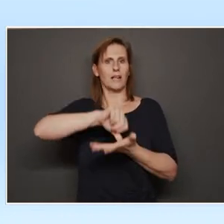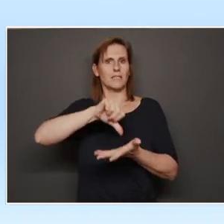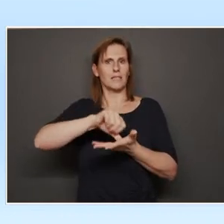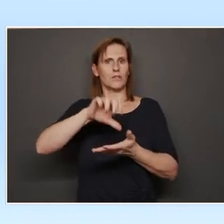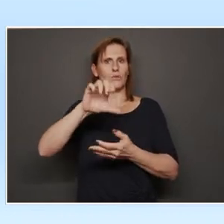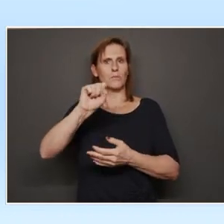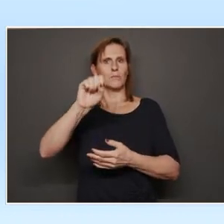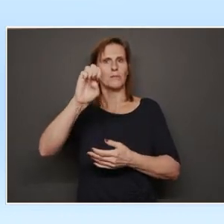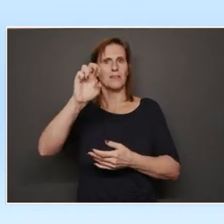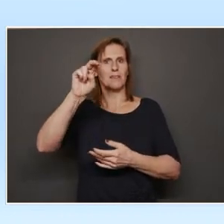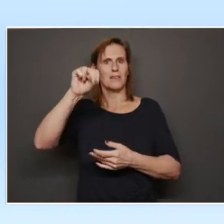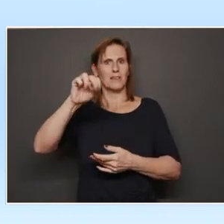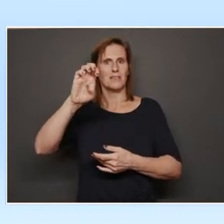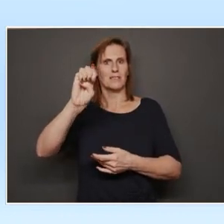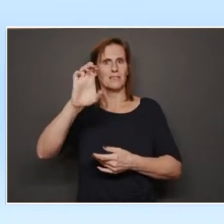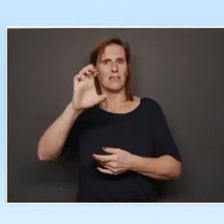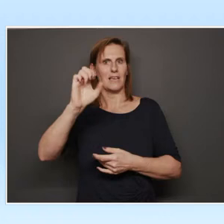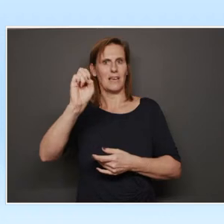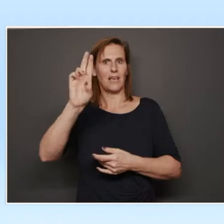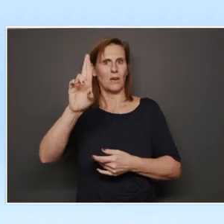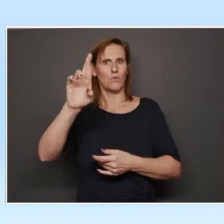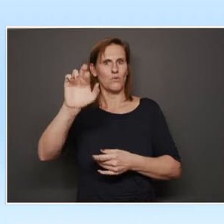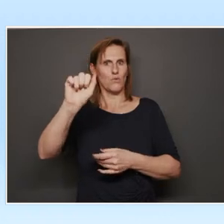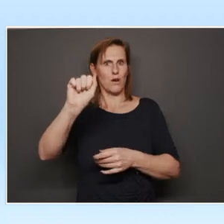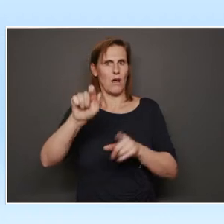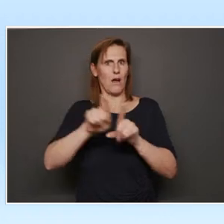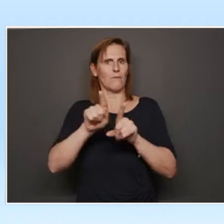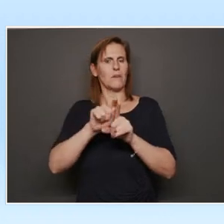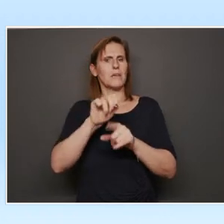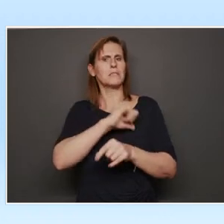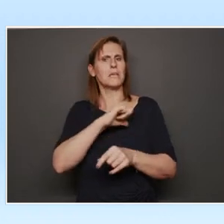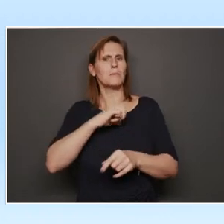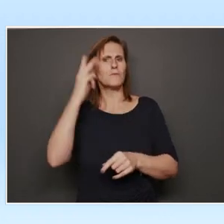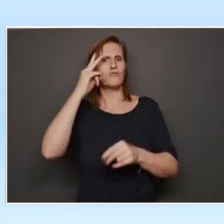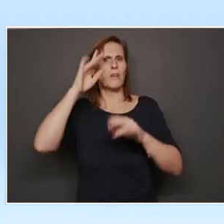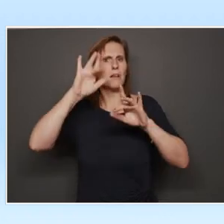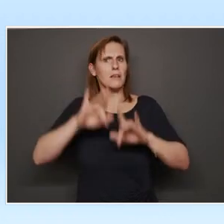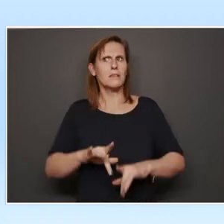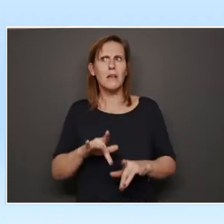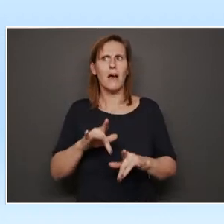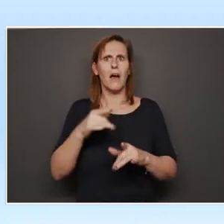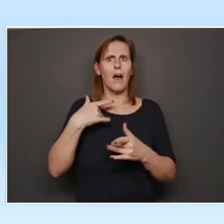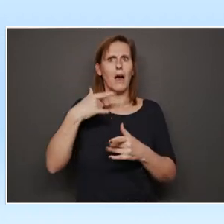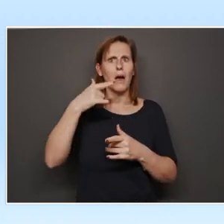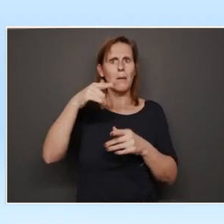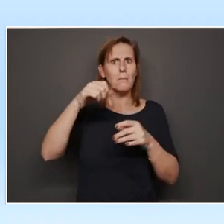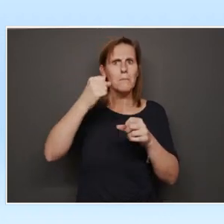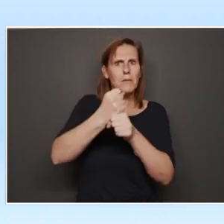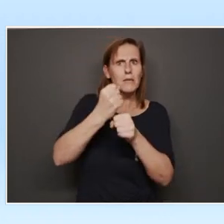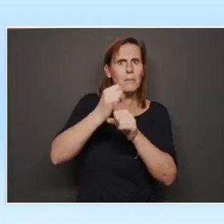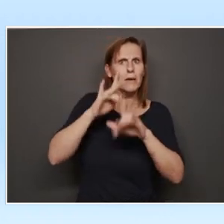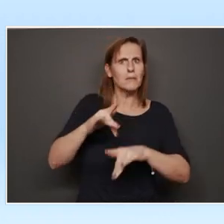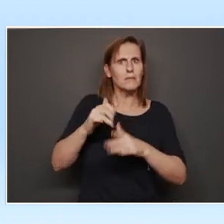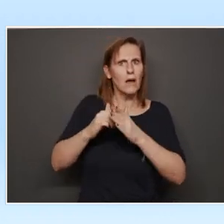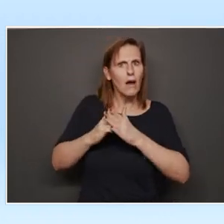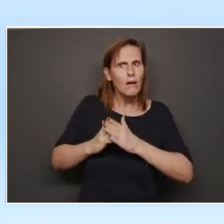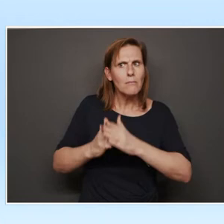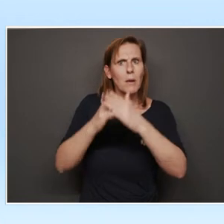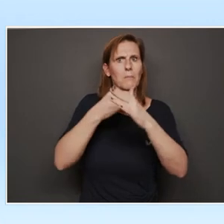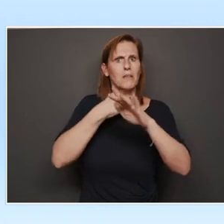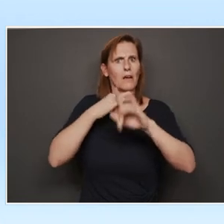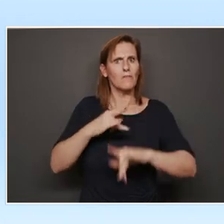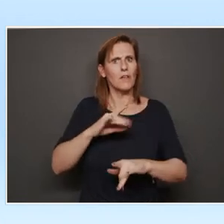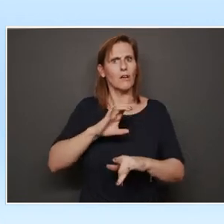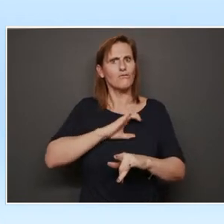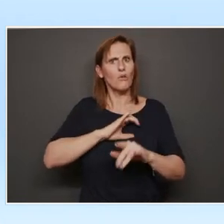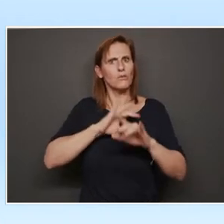Kirchberg ist es eine Selbstverständlichkeit, Mitarbeitenden mit Unterstützungsbedarfen eine Möglichkeit und Chance im Arbeitsleben